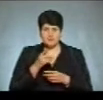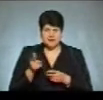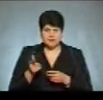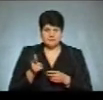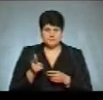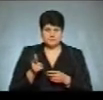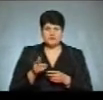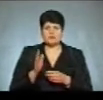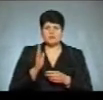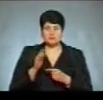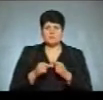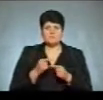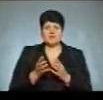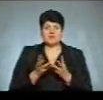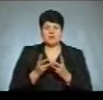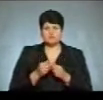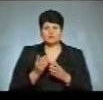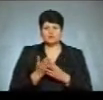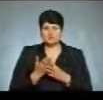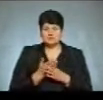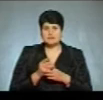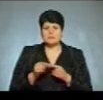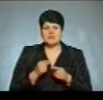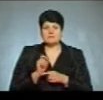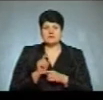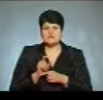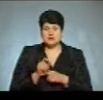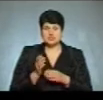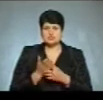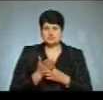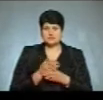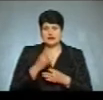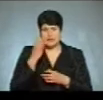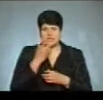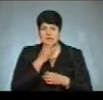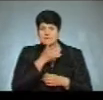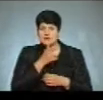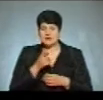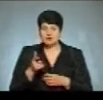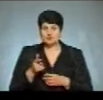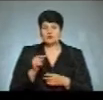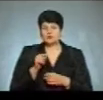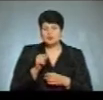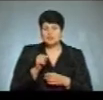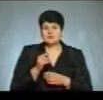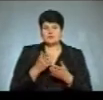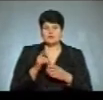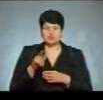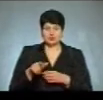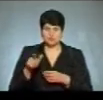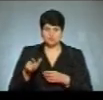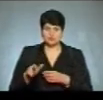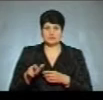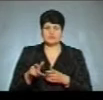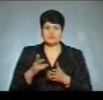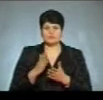і відбудеться перерахунок субсидій, перепризначення субсидій на літній період, то тоді, якщо